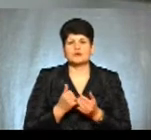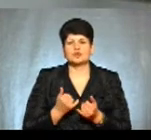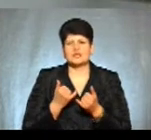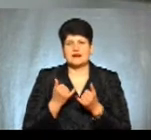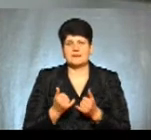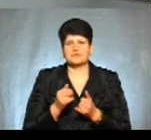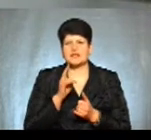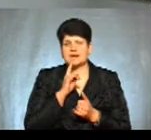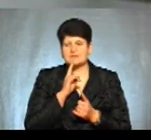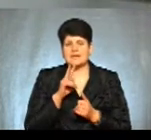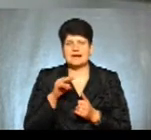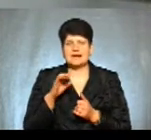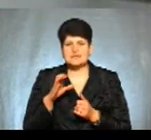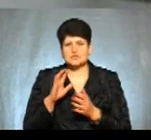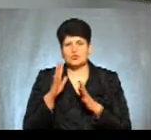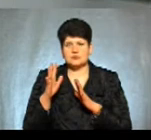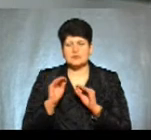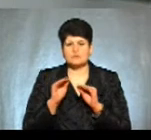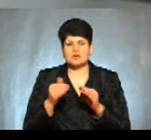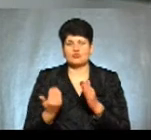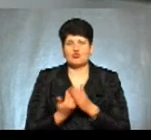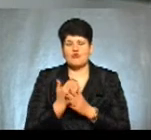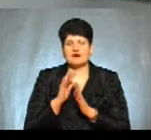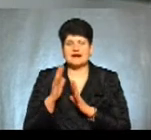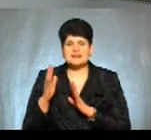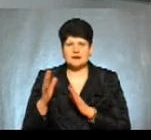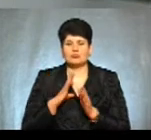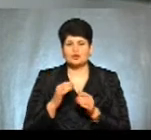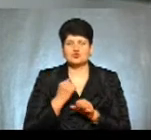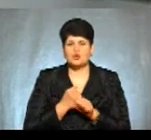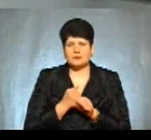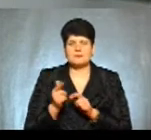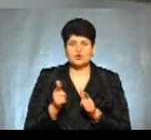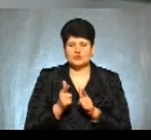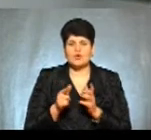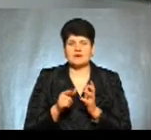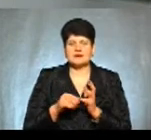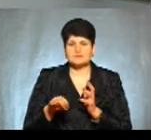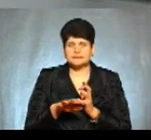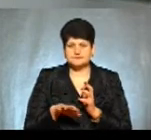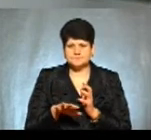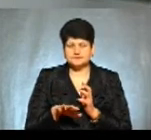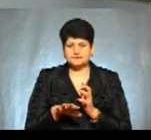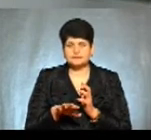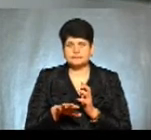для Кременецького лісгоспу під посадку нових лісів. Власне, була зроблена підготовка ґрунту,